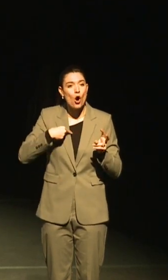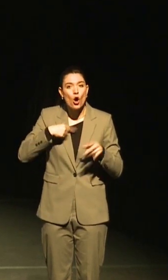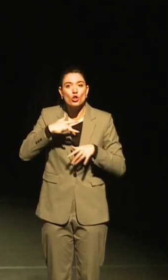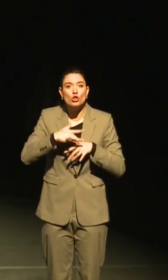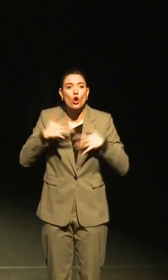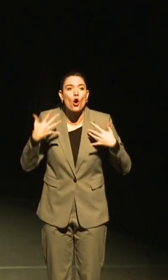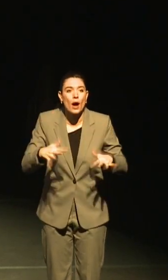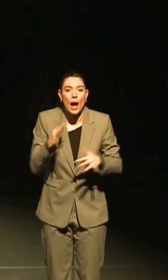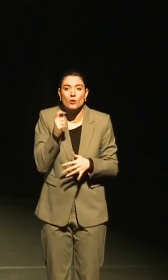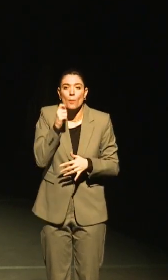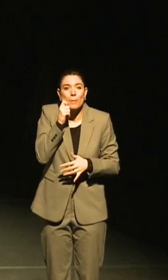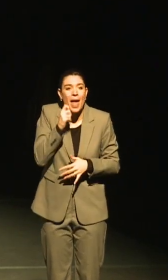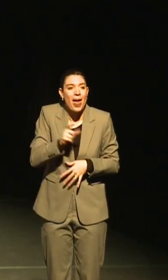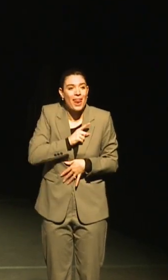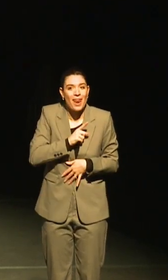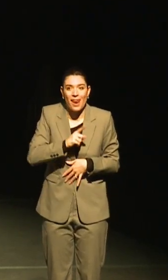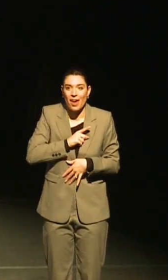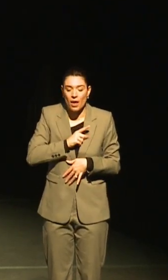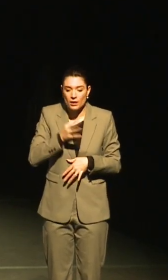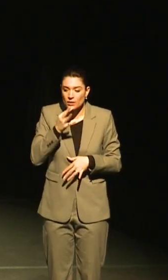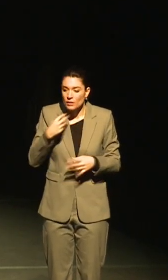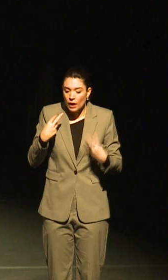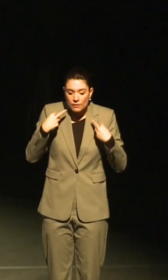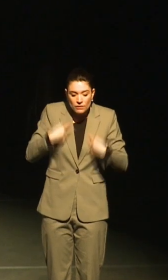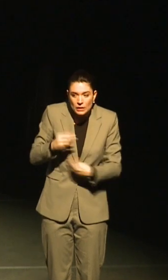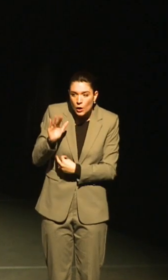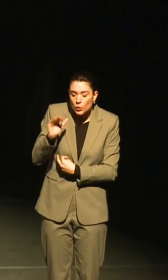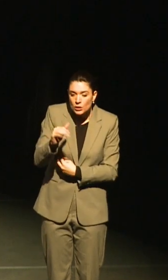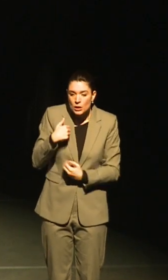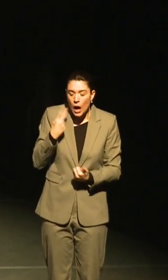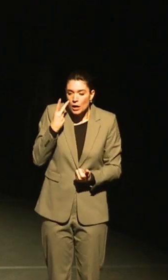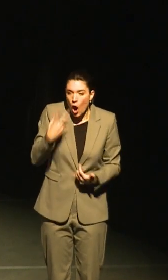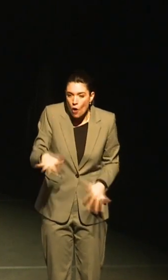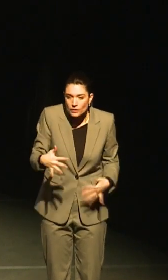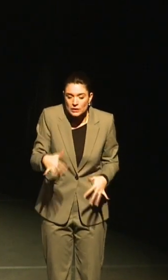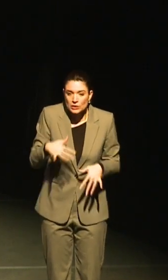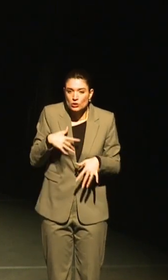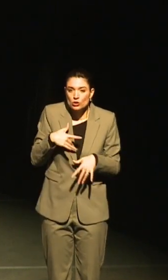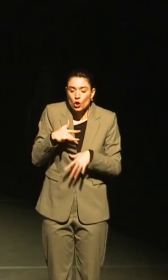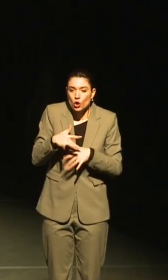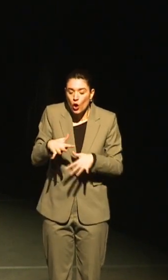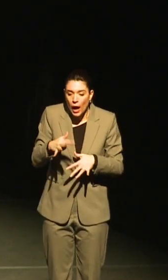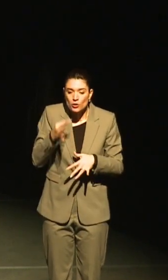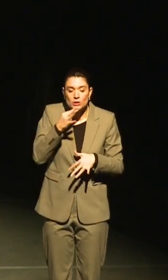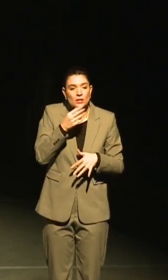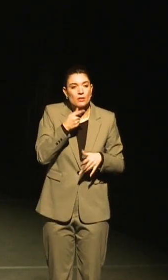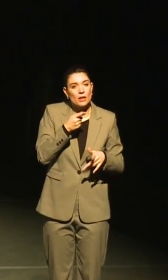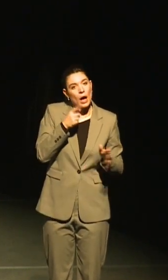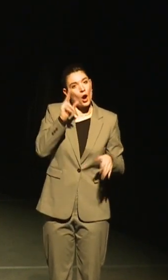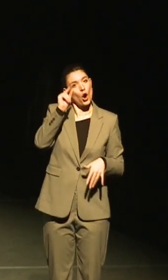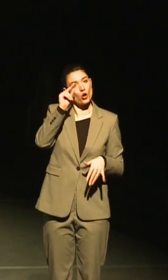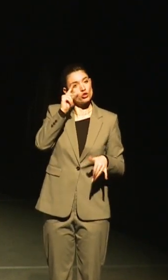di aspetti della vita di tutti i giorni che in precedenza non conoscevo